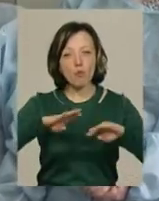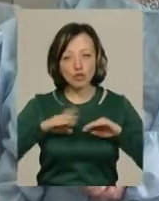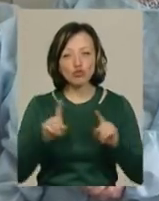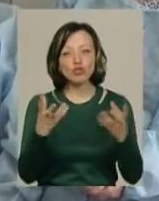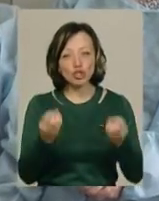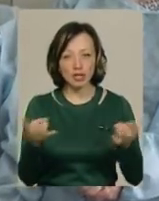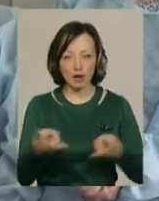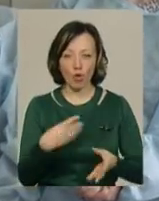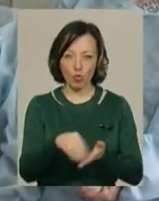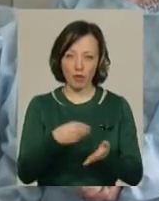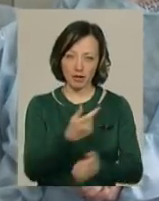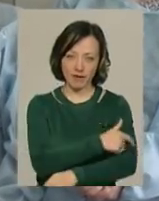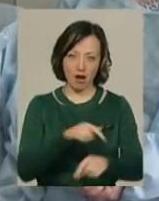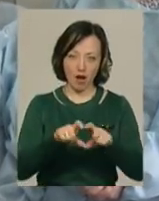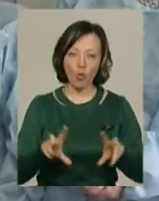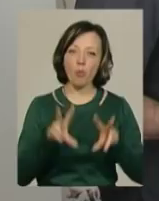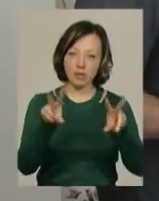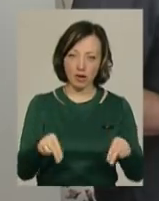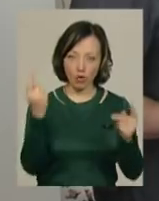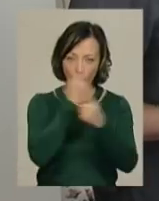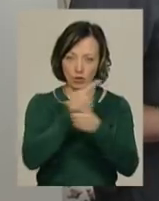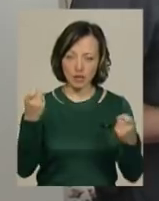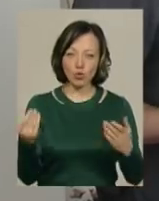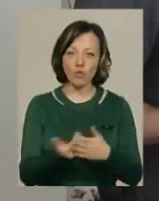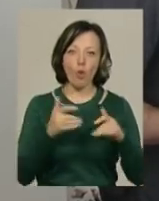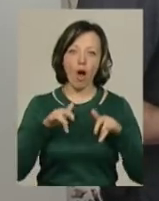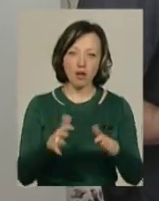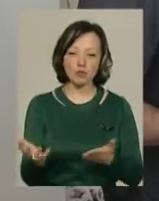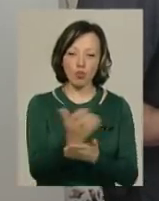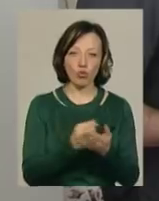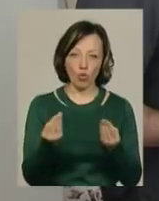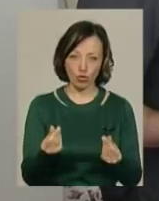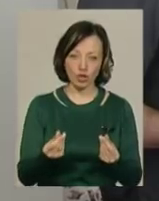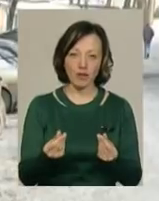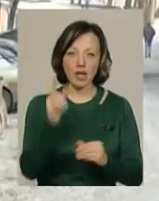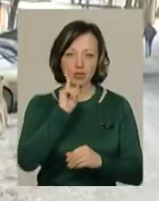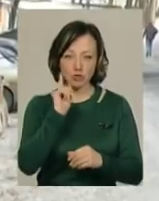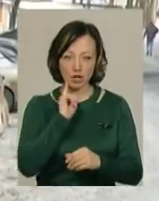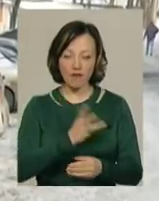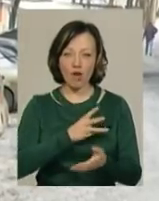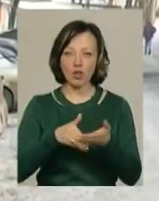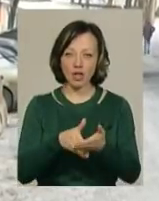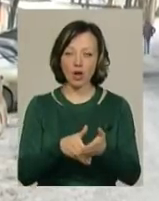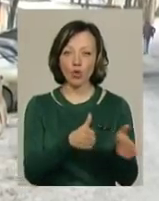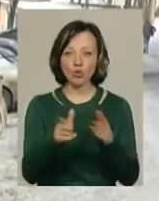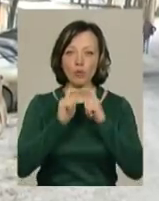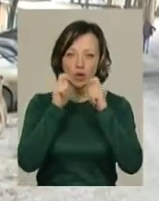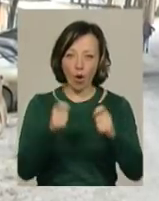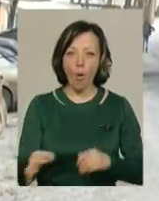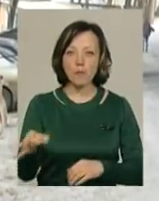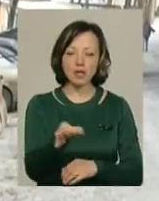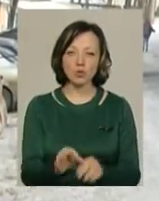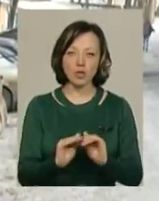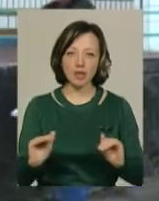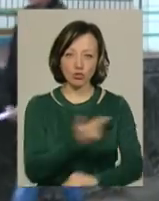що ще треба купити у лікарню, і обіцяють оголосити про нову акцію зі збору коштів. Тим часом волонтери готують подарунок і для